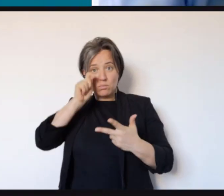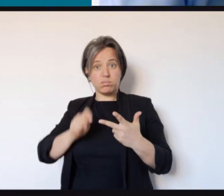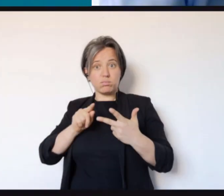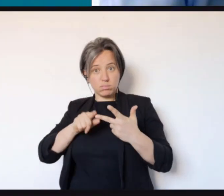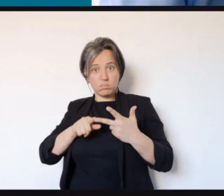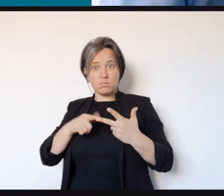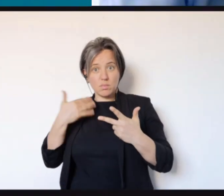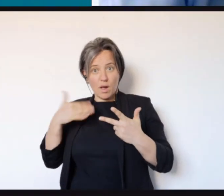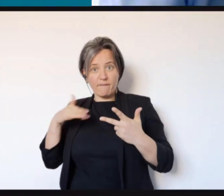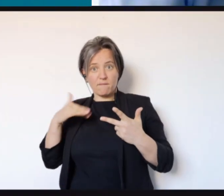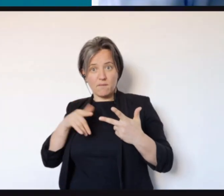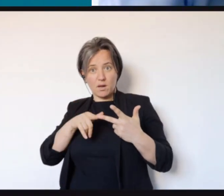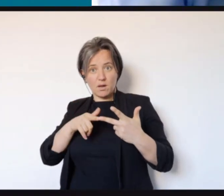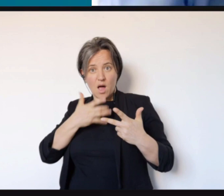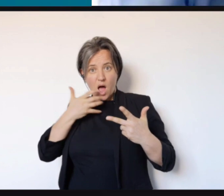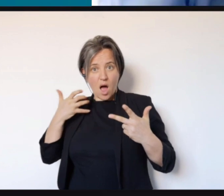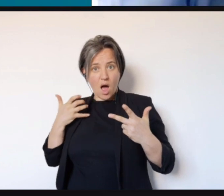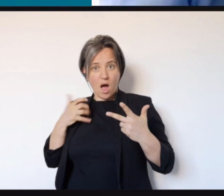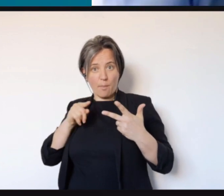apprezzata.